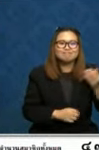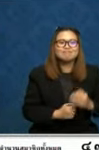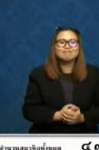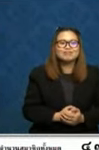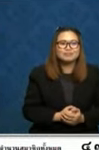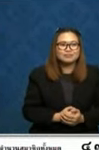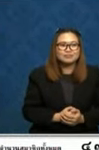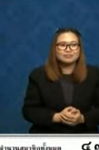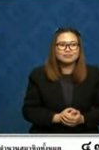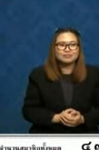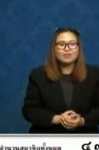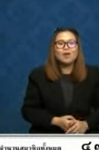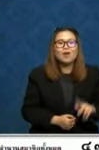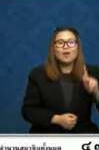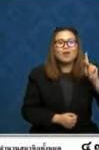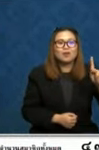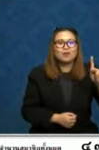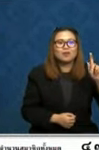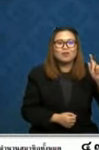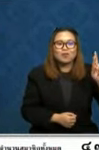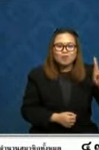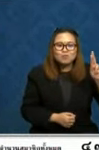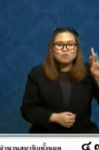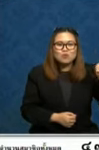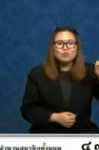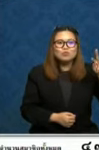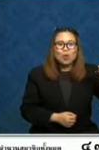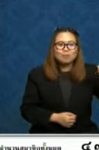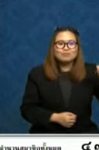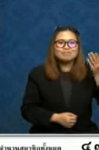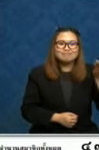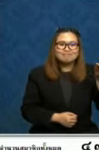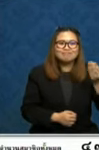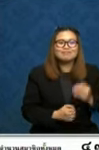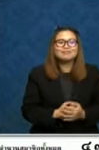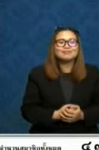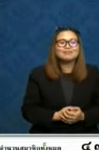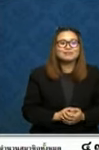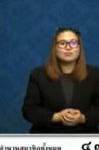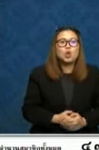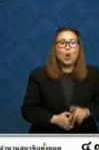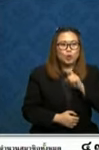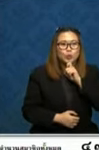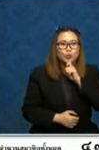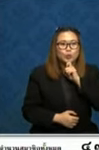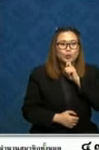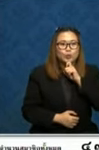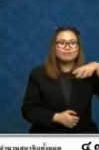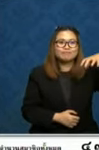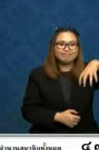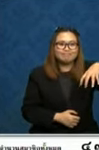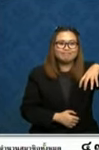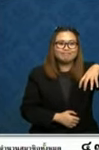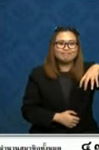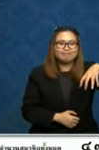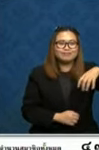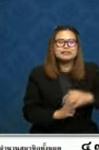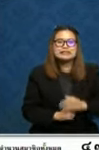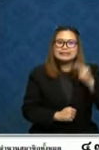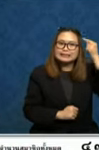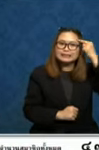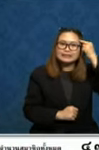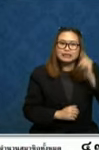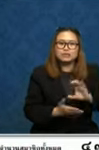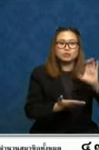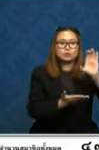ามว่ามีกรมน.ไว้ทำไมผมก็จะเตือนทุกท่านครับว่ากรมน.ยังอยู่ครับและเราน่าจะตัดงบประมา